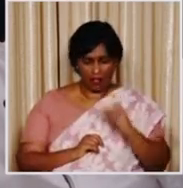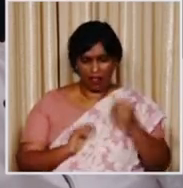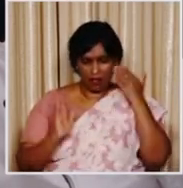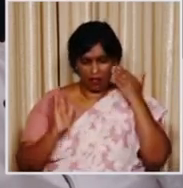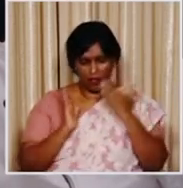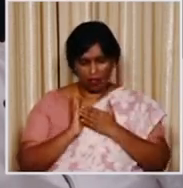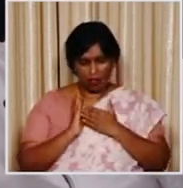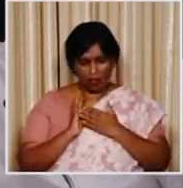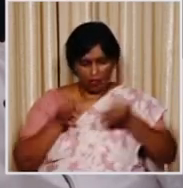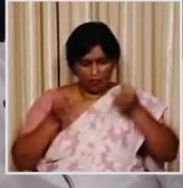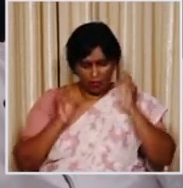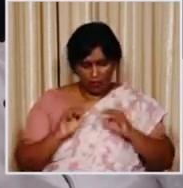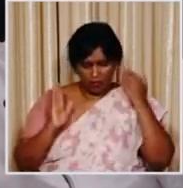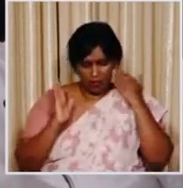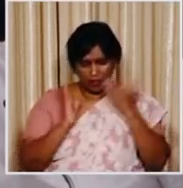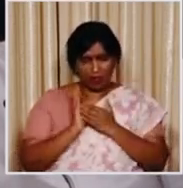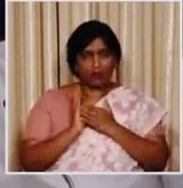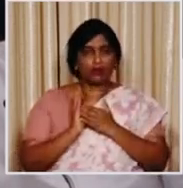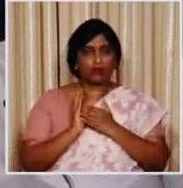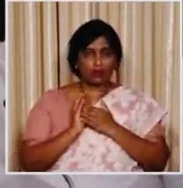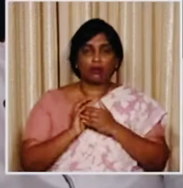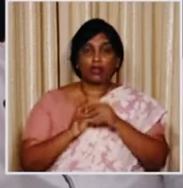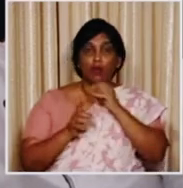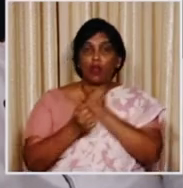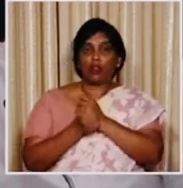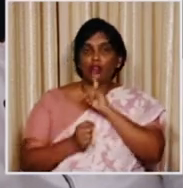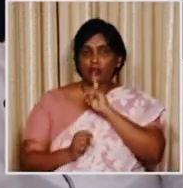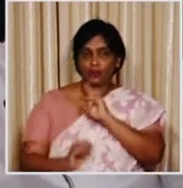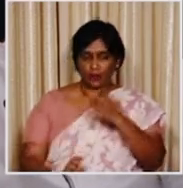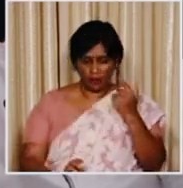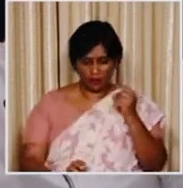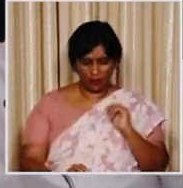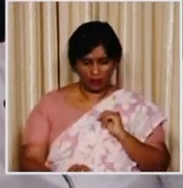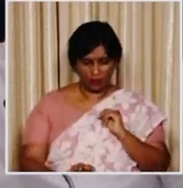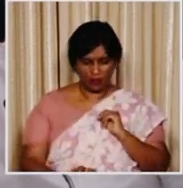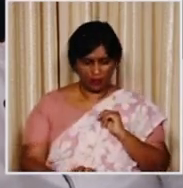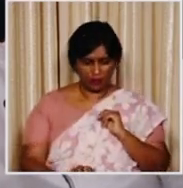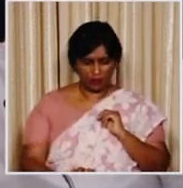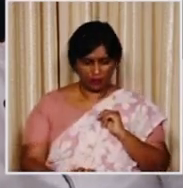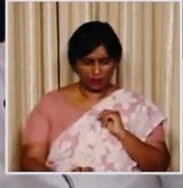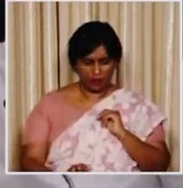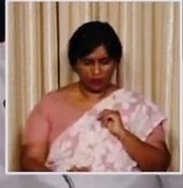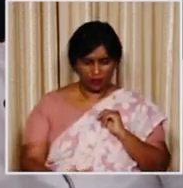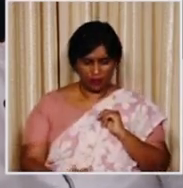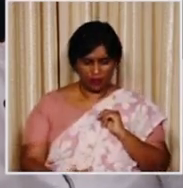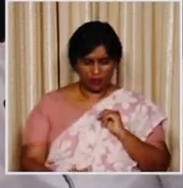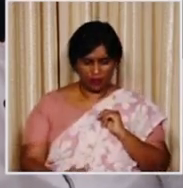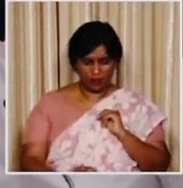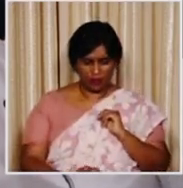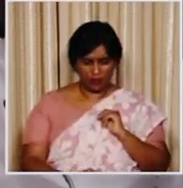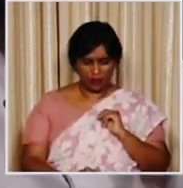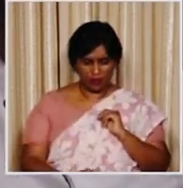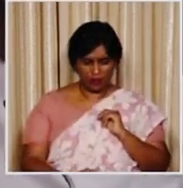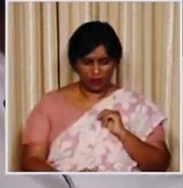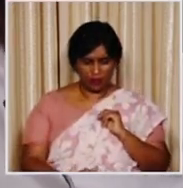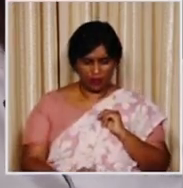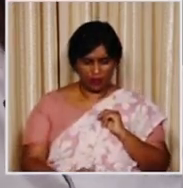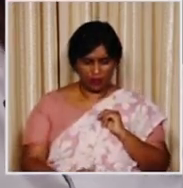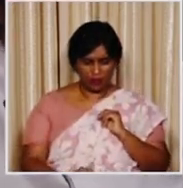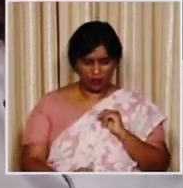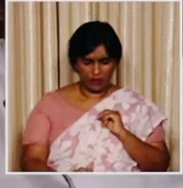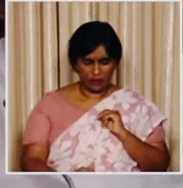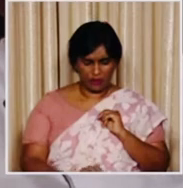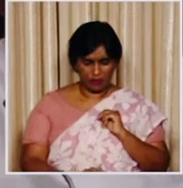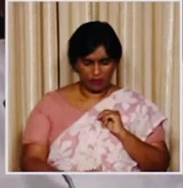තාම එතුමිය පොලිසියට දැනුවේ නැහැ කියන එක ප්‍රශ්නේ. නමුත් ඒ ගැහැණිය